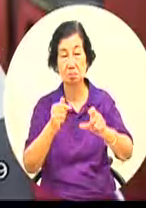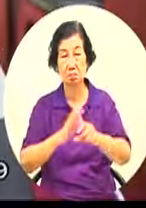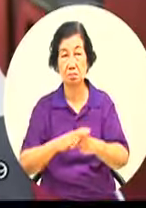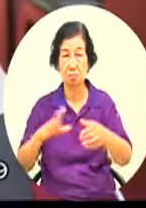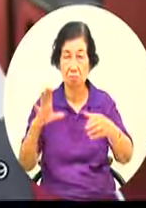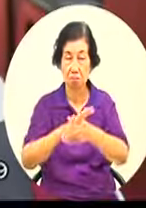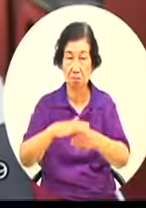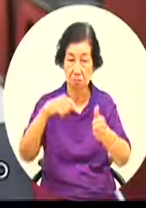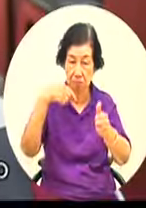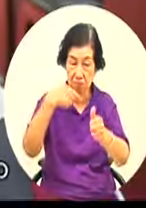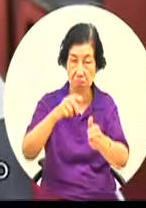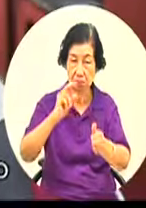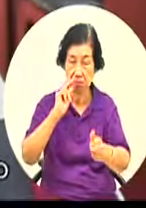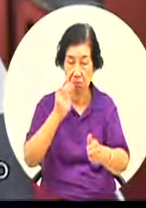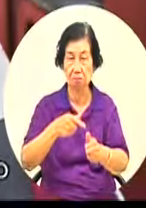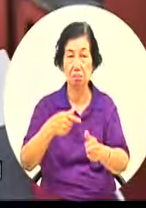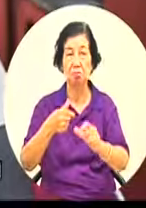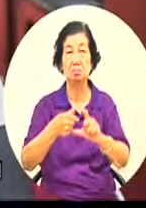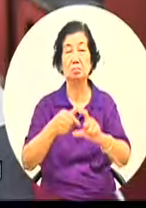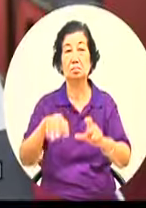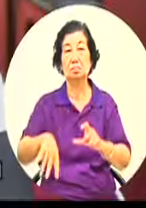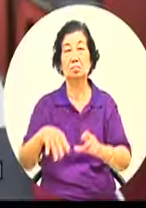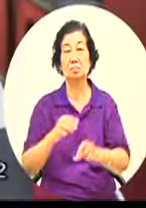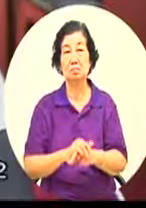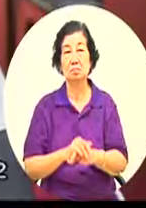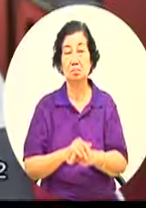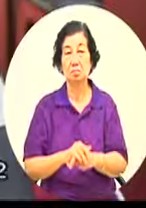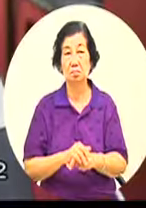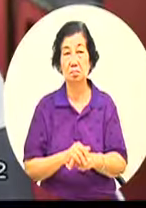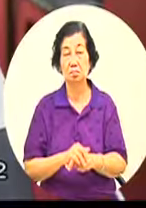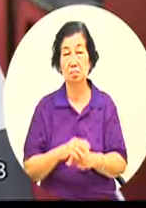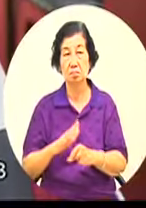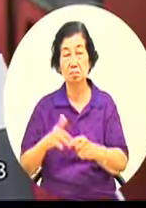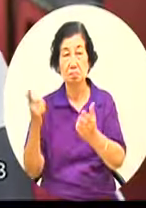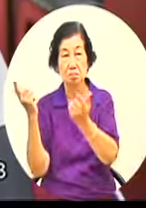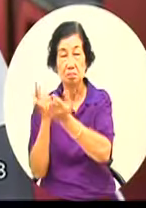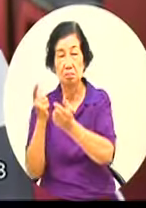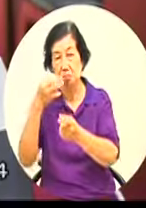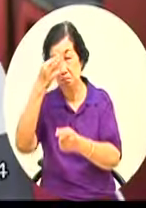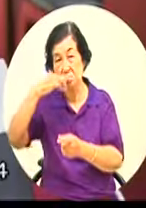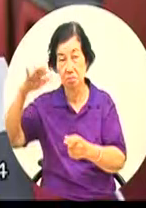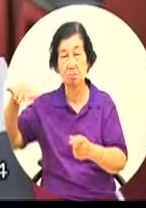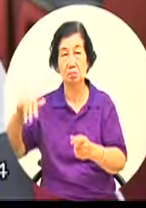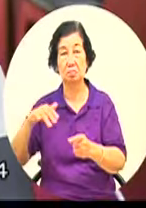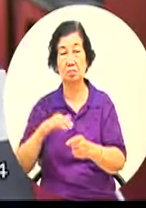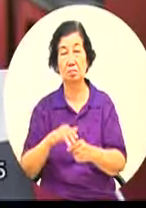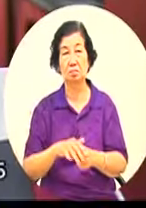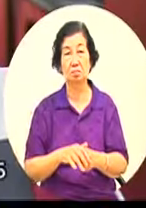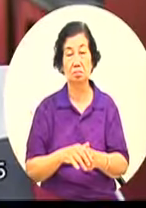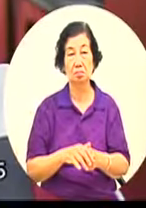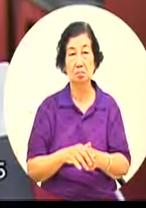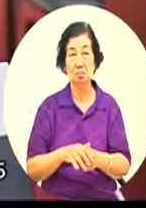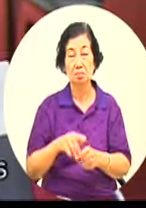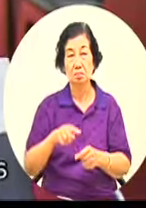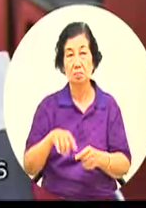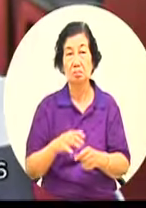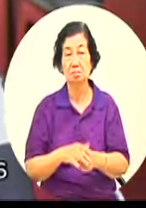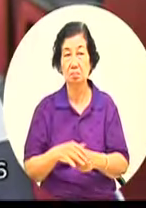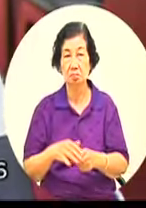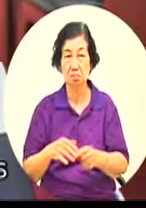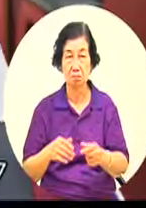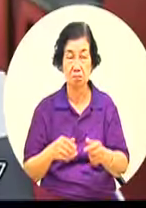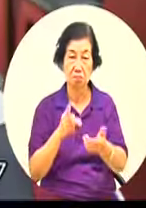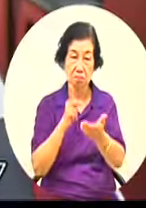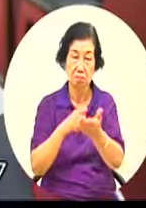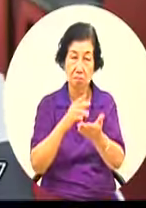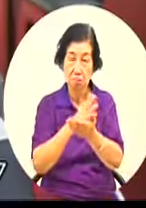区，但是我们北凤山完全没有一座像样的图书馆，应该